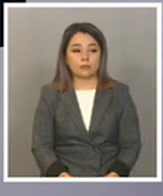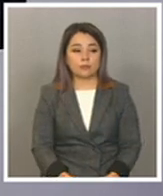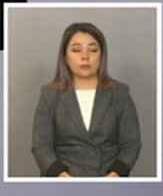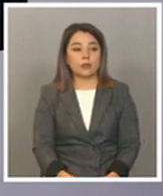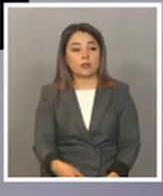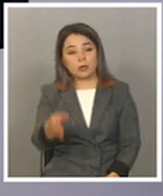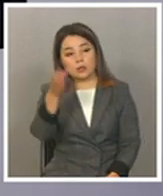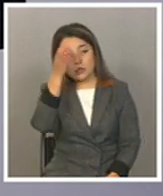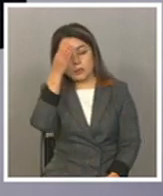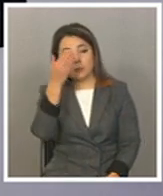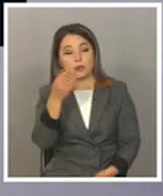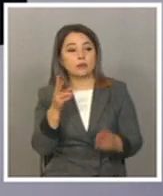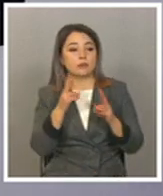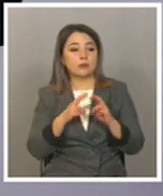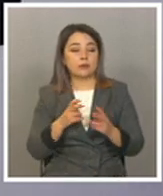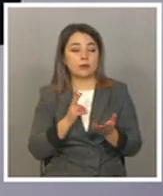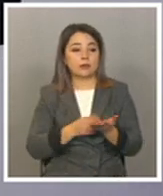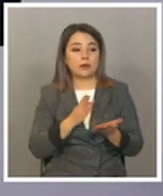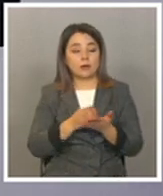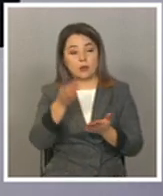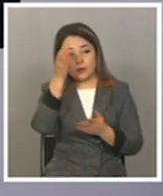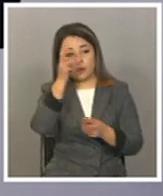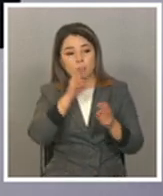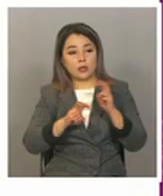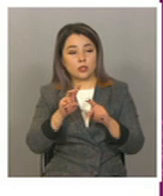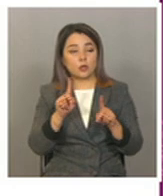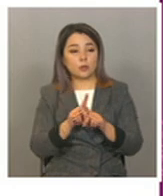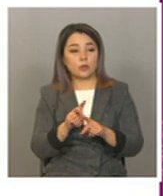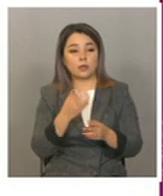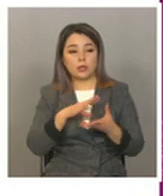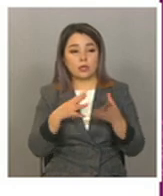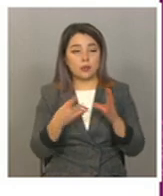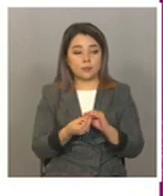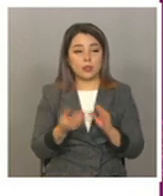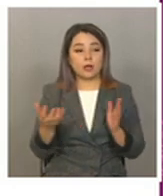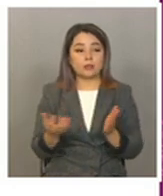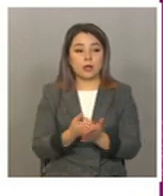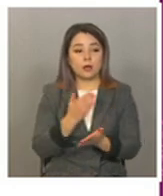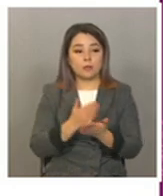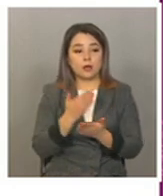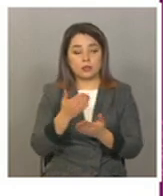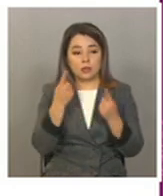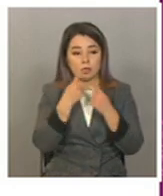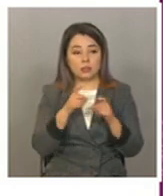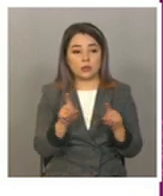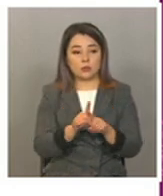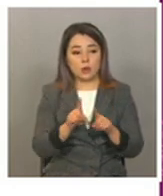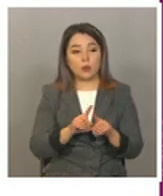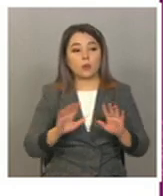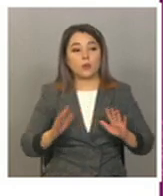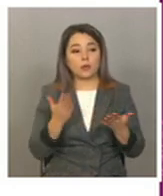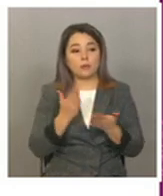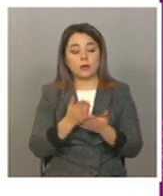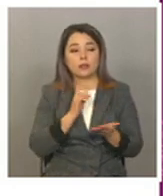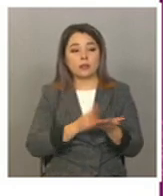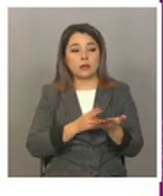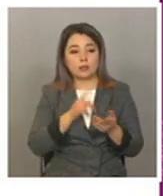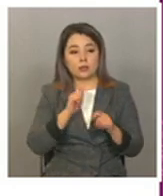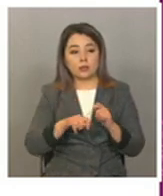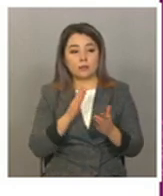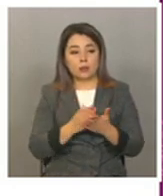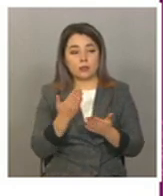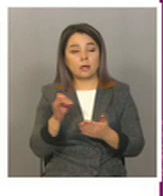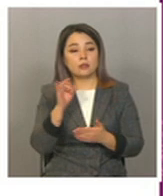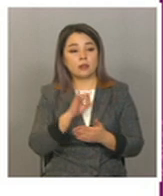Ғылыми дерек – ғылымдағы ізденіс нәтижесі, табылған мәлімет, оқиғалар дәйегі.